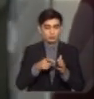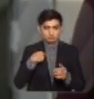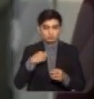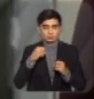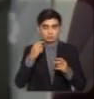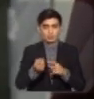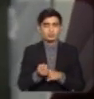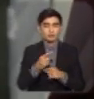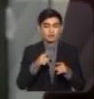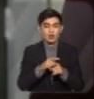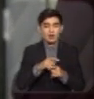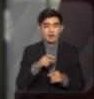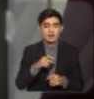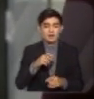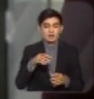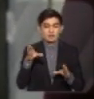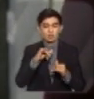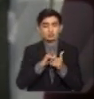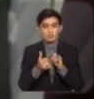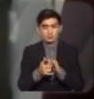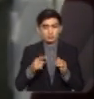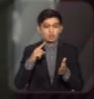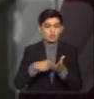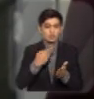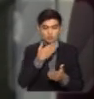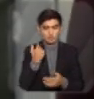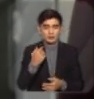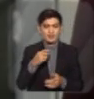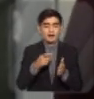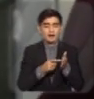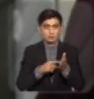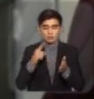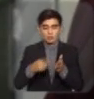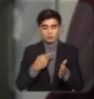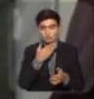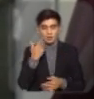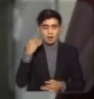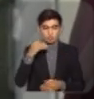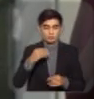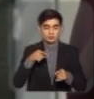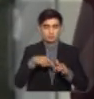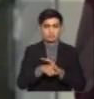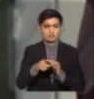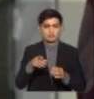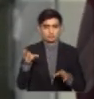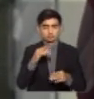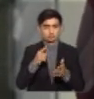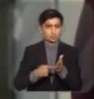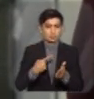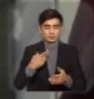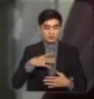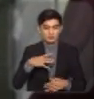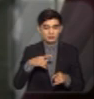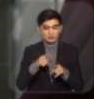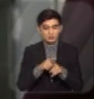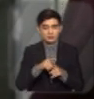кустанай у горд у нас не требует пауз каменогорска не требует по караганде youtube именно в актюбинске требовать от еще и да это давление